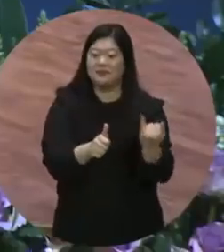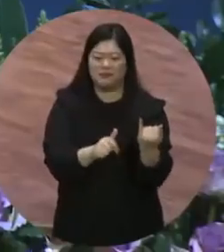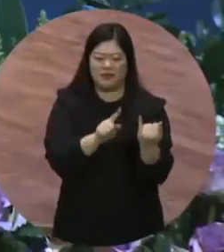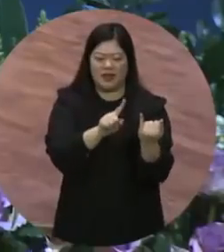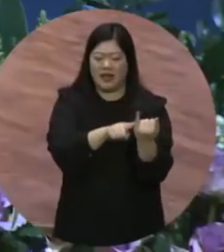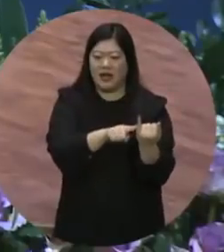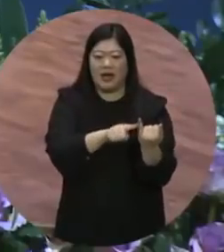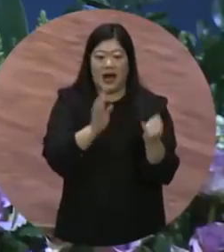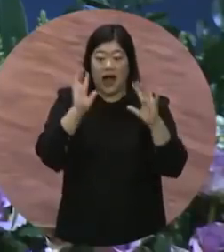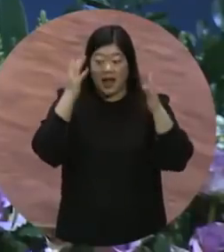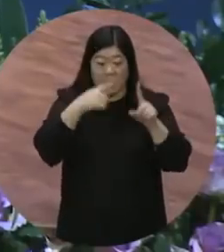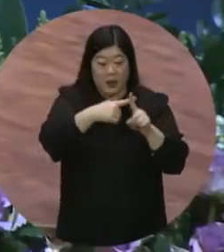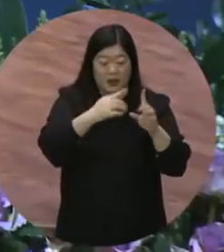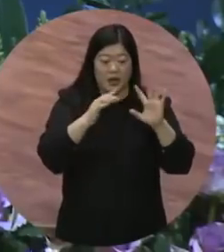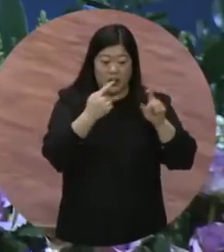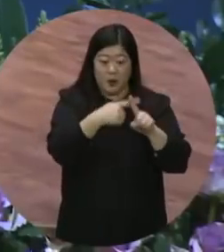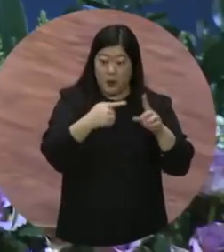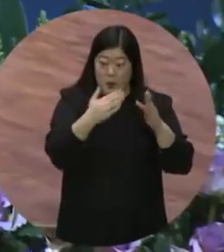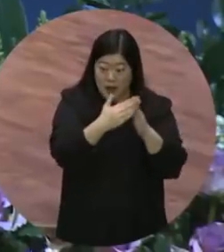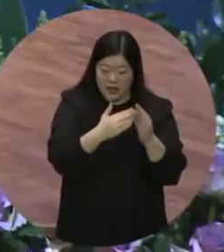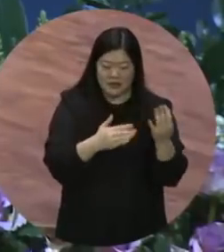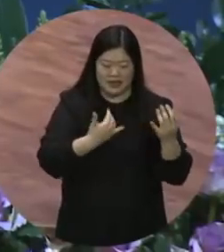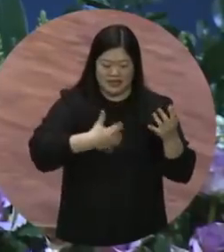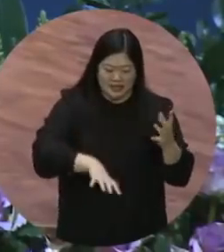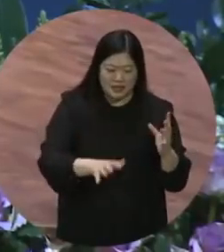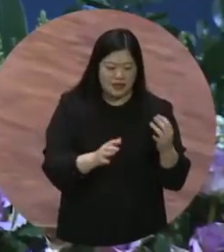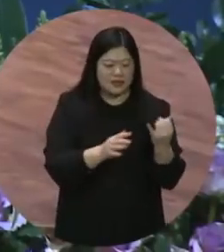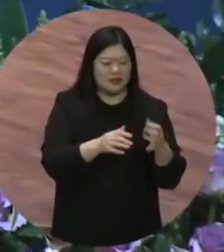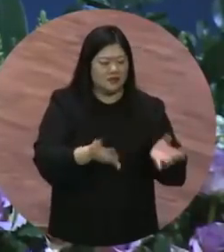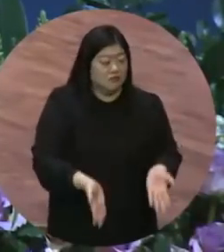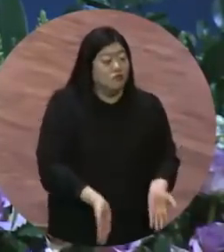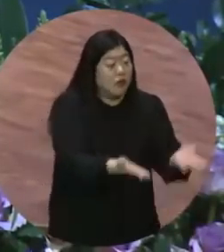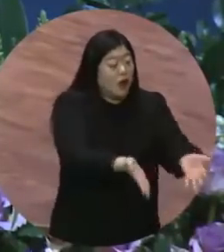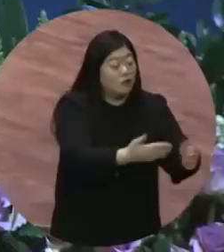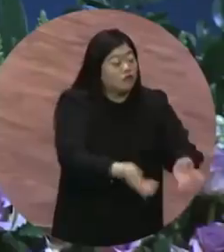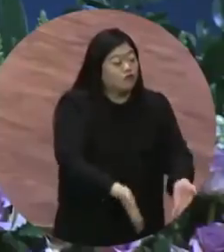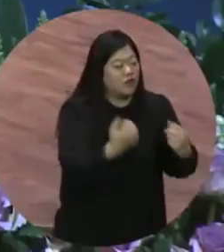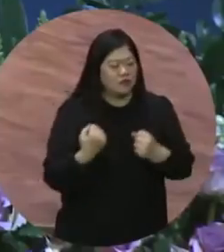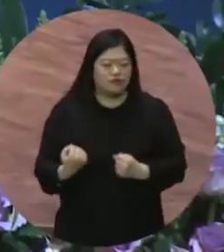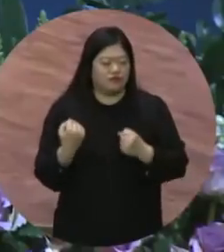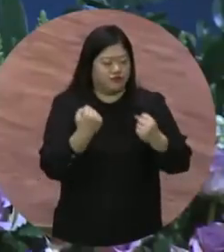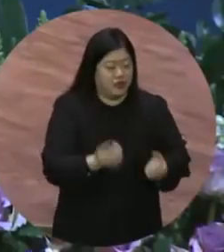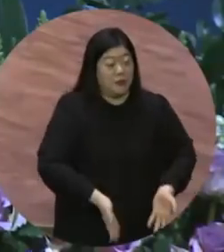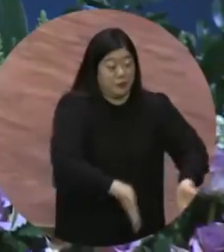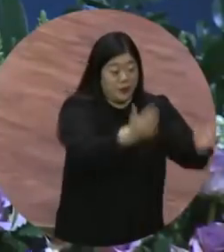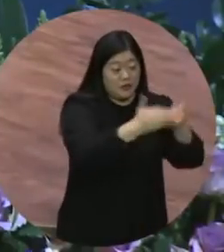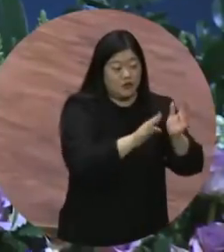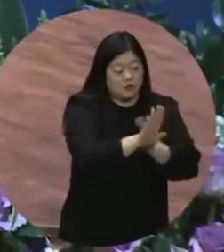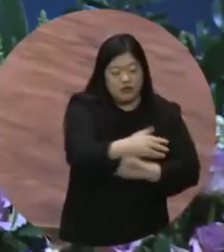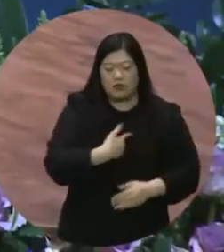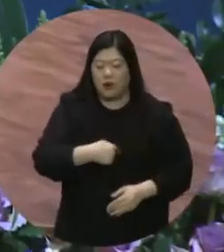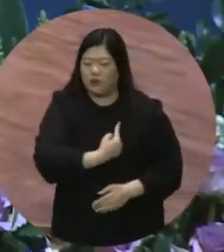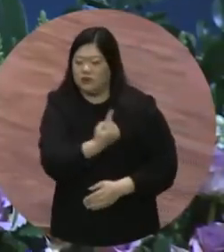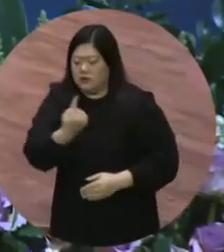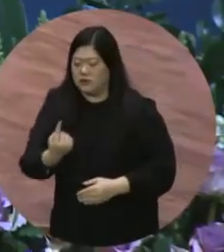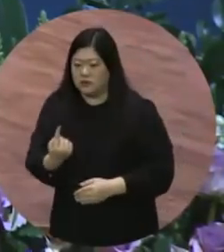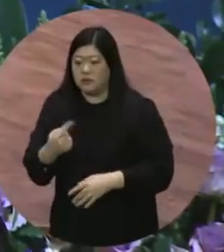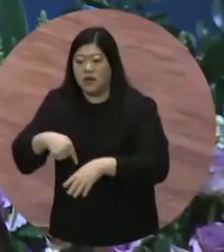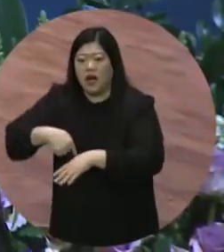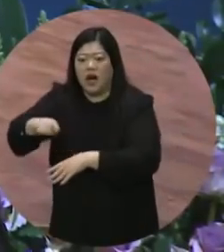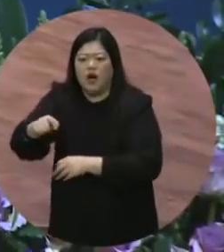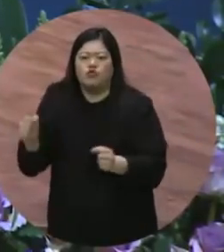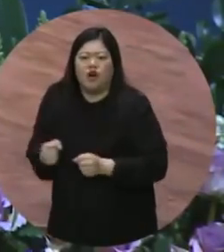너무 추우니까 들어왔어. 처음엔 기둥에 숨었어. 근데 서서히 귀가 열려서 나중에는 안수집사님이